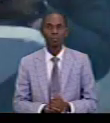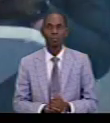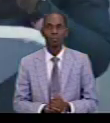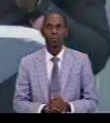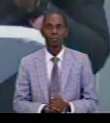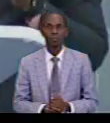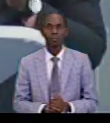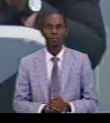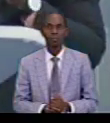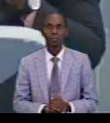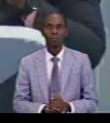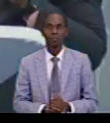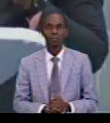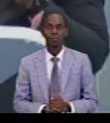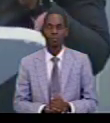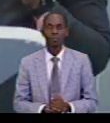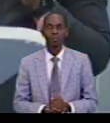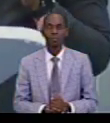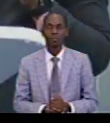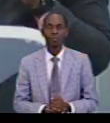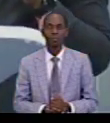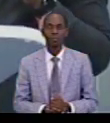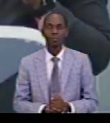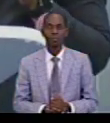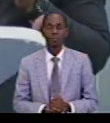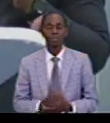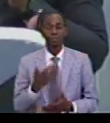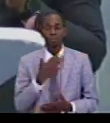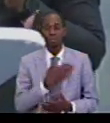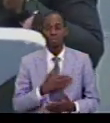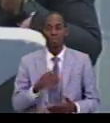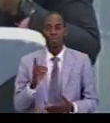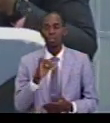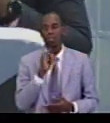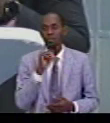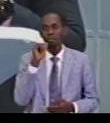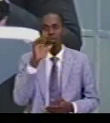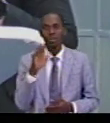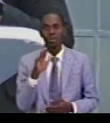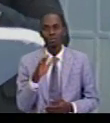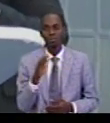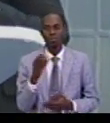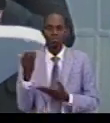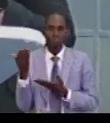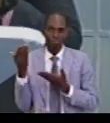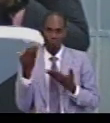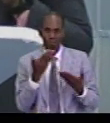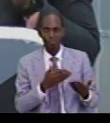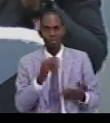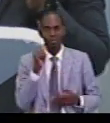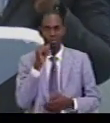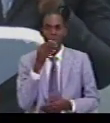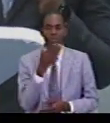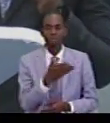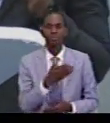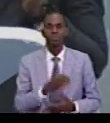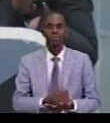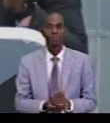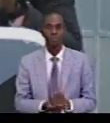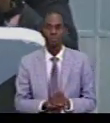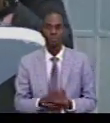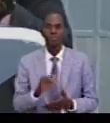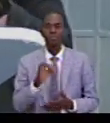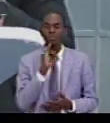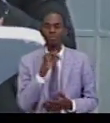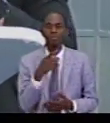pour qu'elle vienne après. Please look for her to join Donc, us la here. Diaspora est représentée. So the diaspora